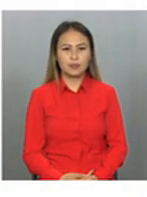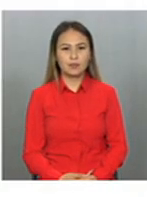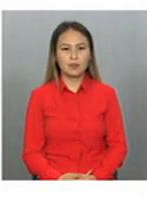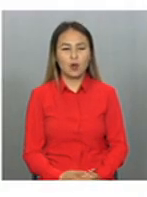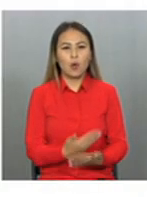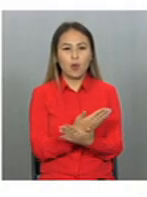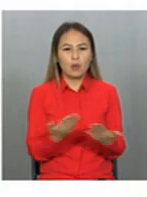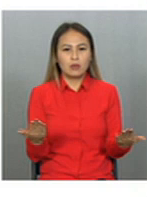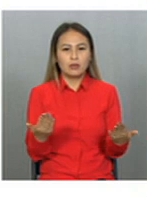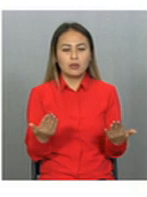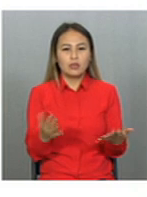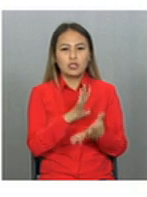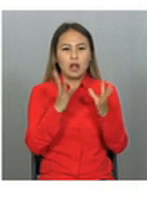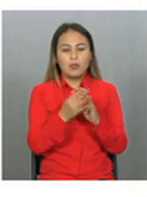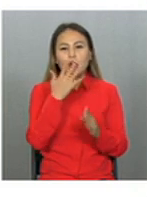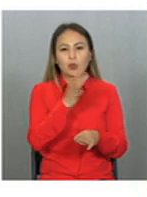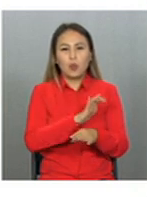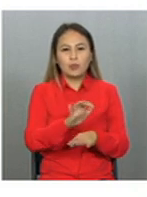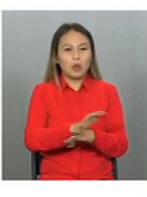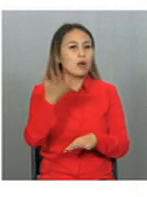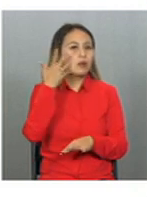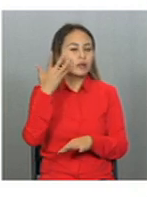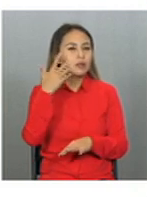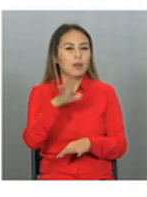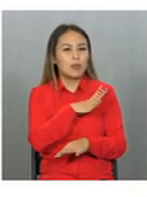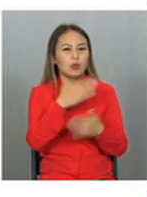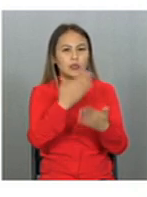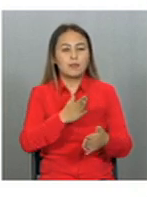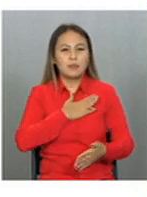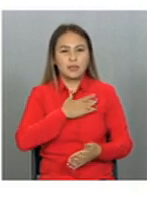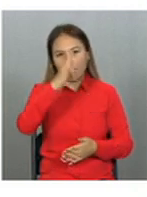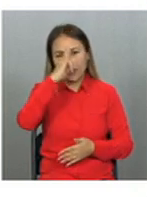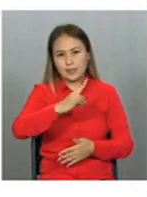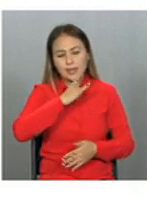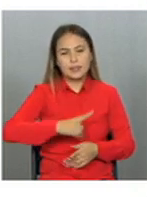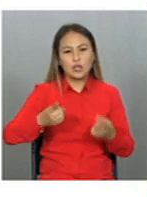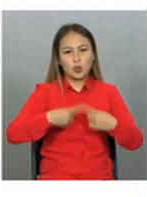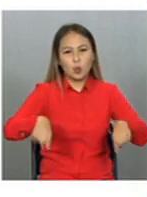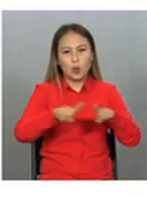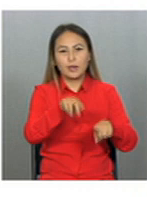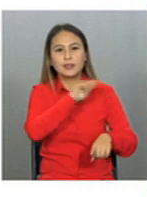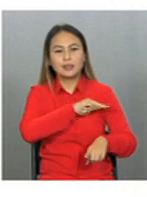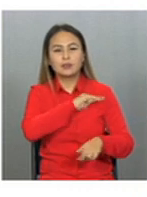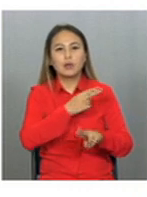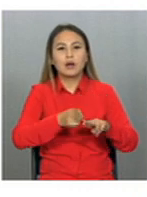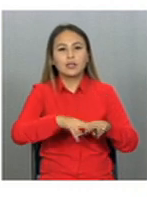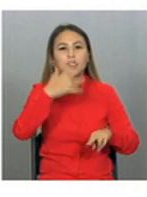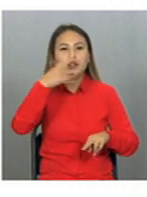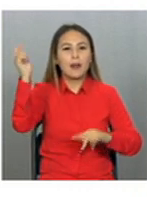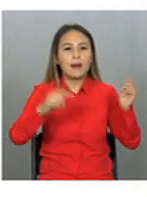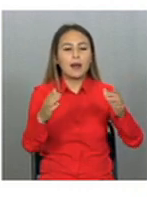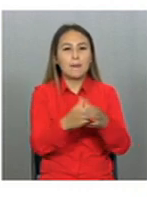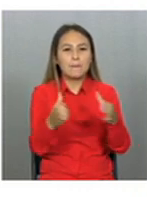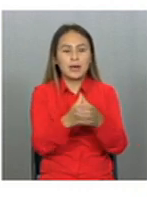Жалпы ұлттық өнімді ескерген кезде біз осы Қазақстан территориясында қызмет атқарған шетелдік